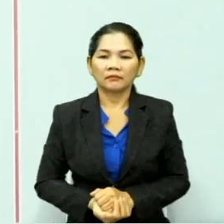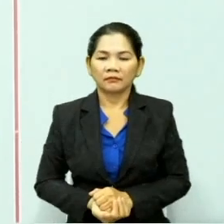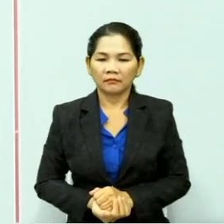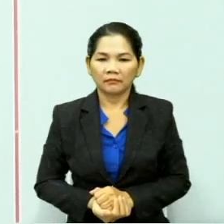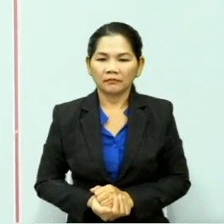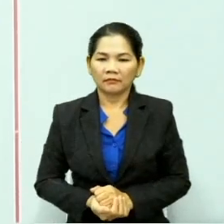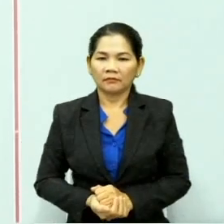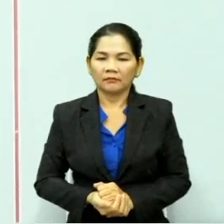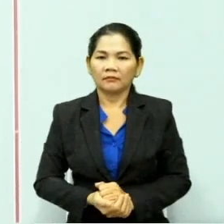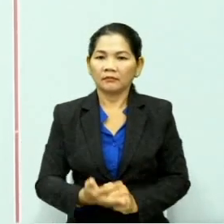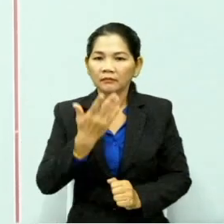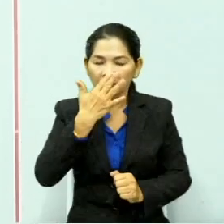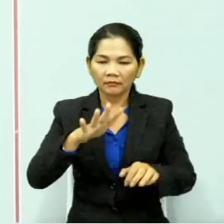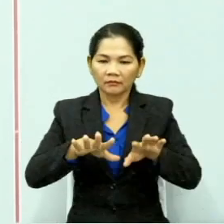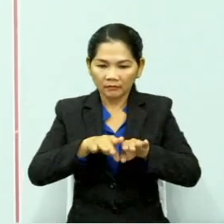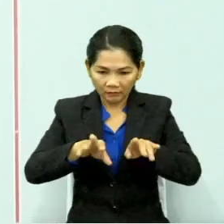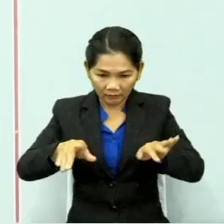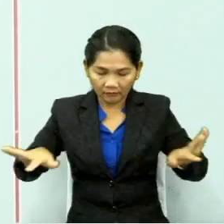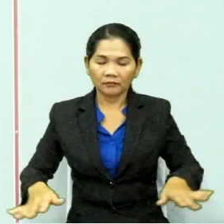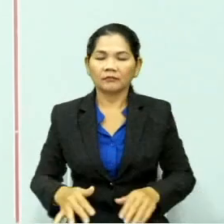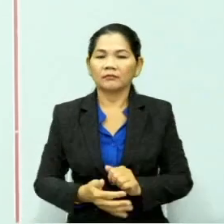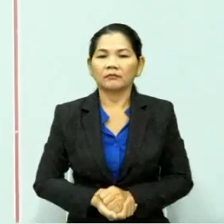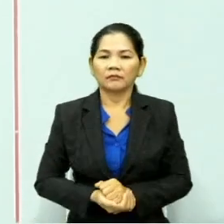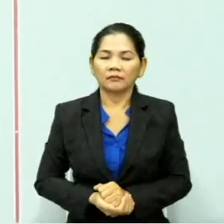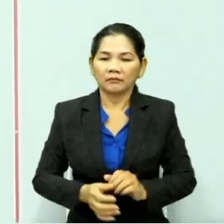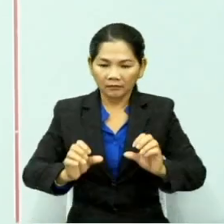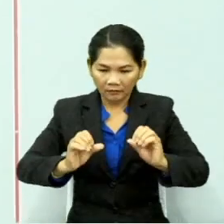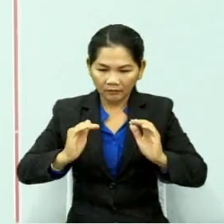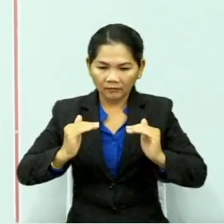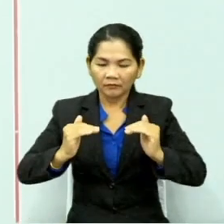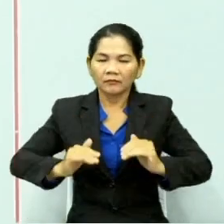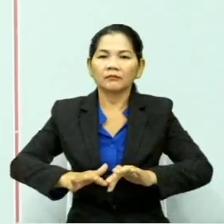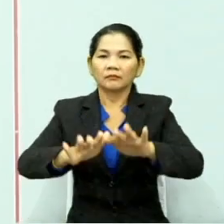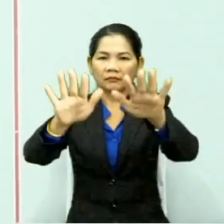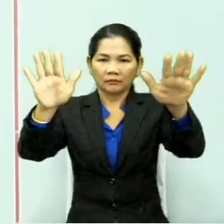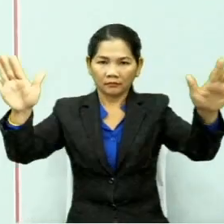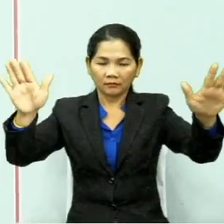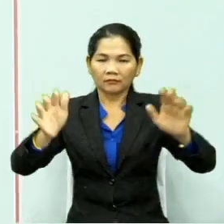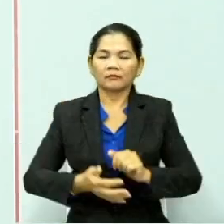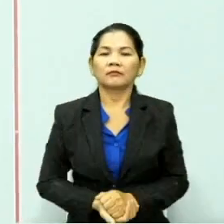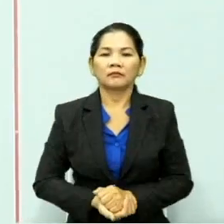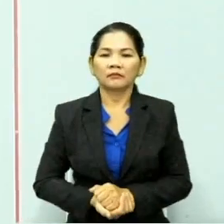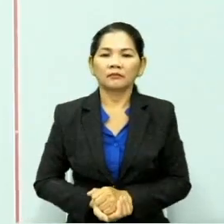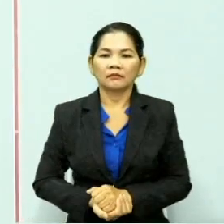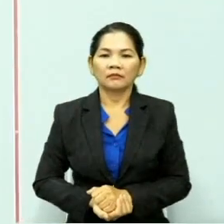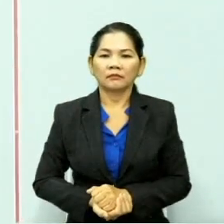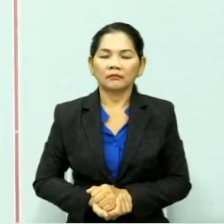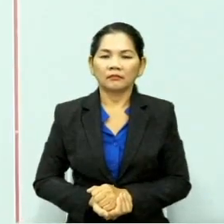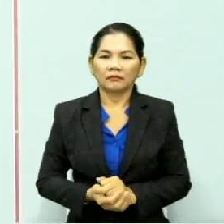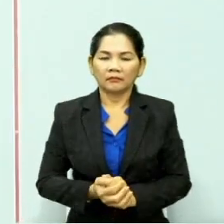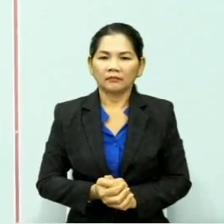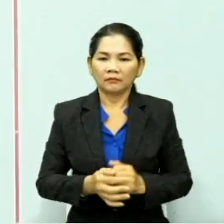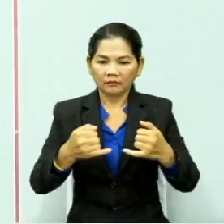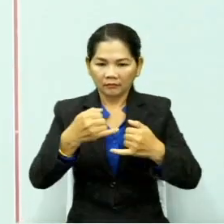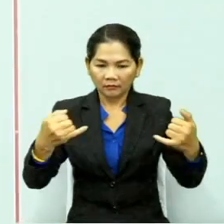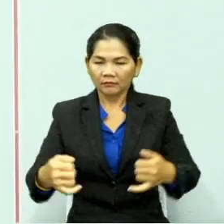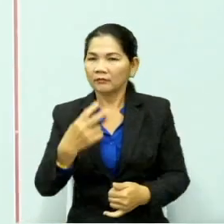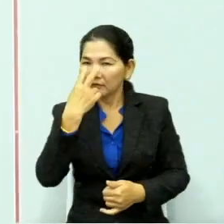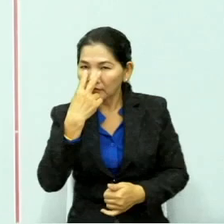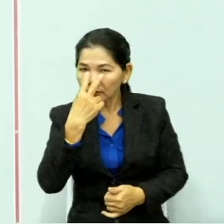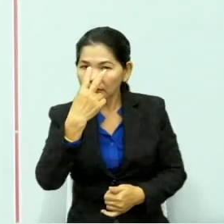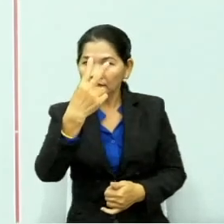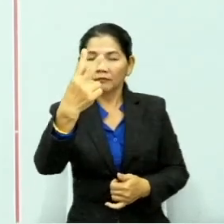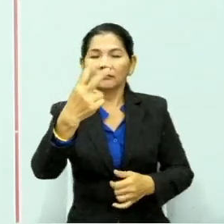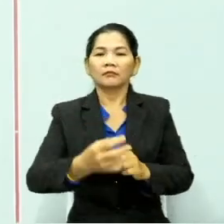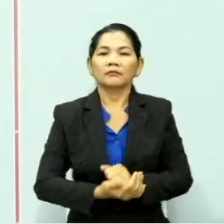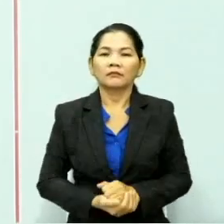rich nê sa mốt liệt san thân phật pi xai nê tra